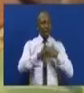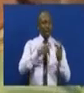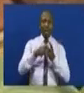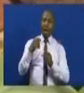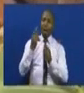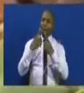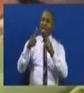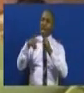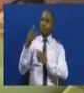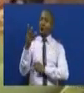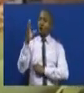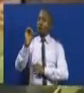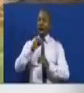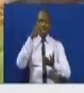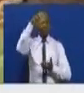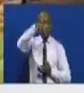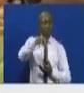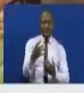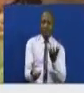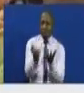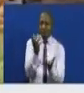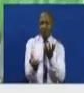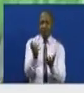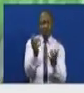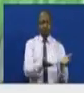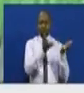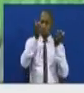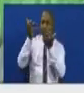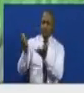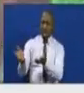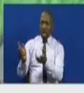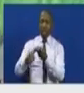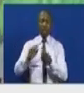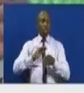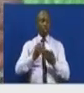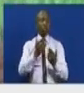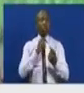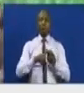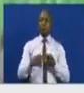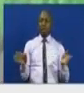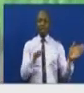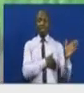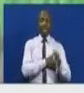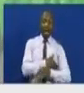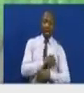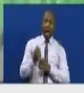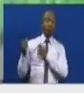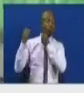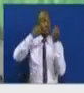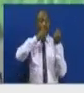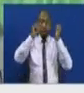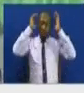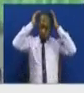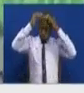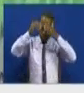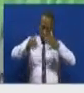mwarobaini na funikia. Vikisha chemka na viepua na chukua kama ni kitenge au ni shuka na kana